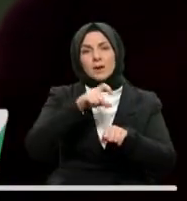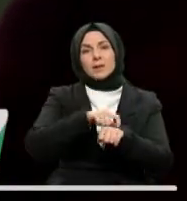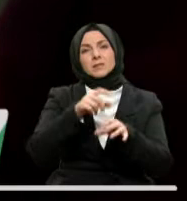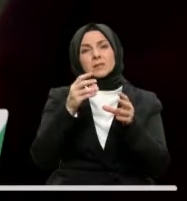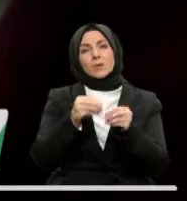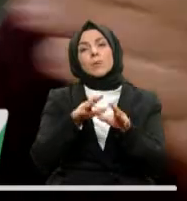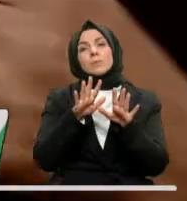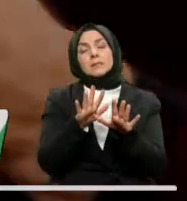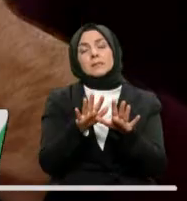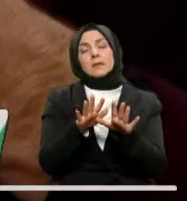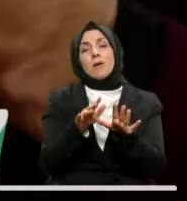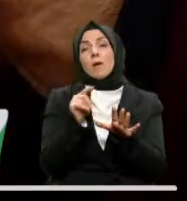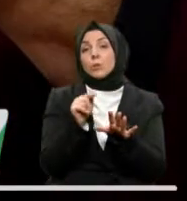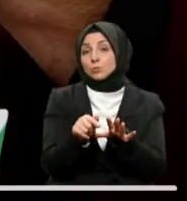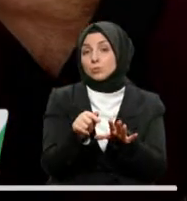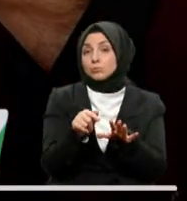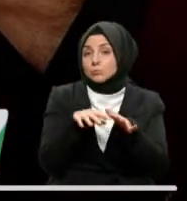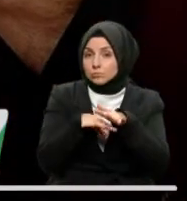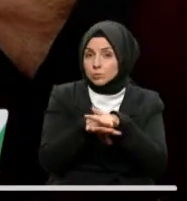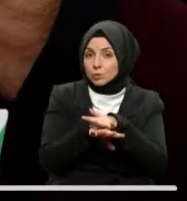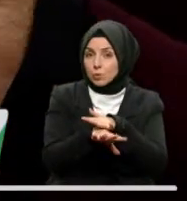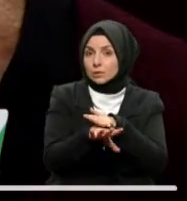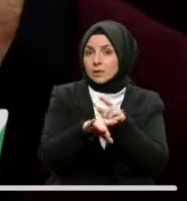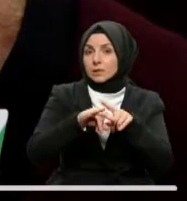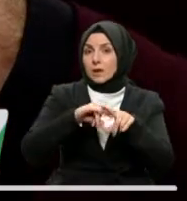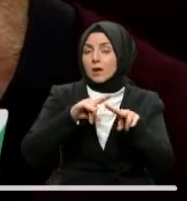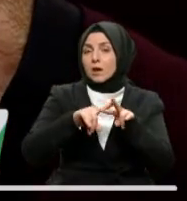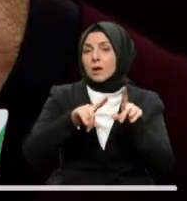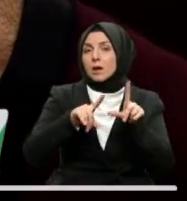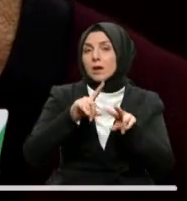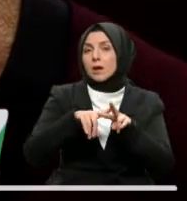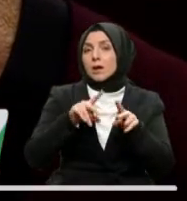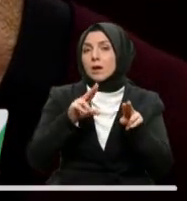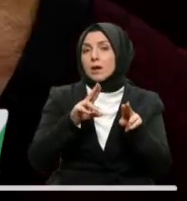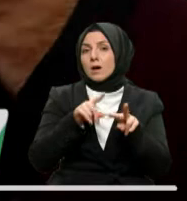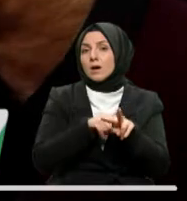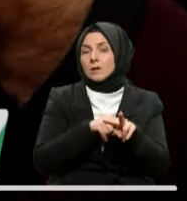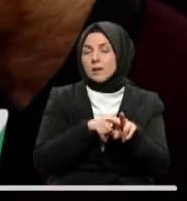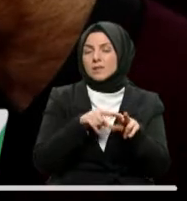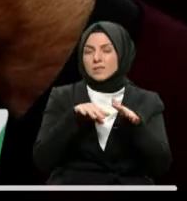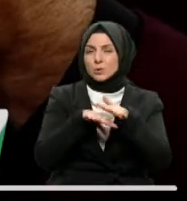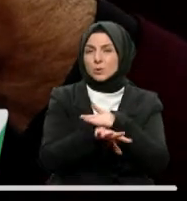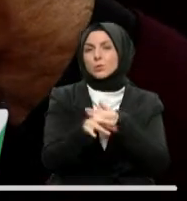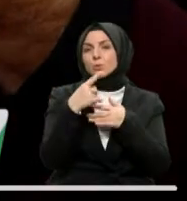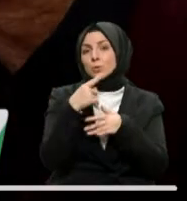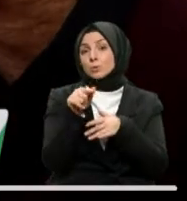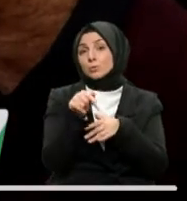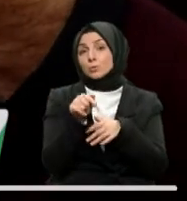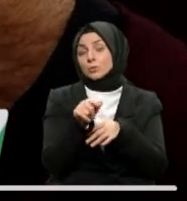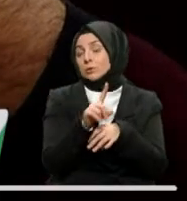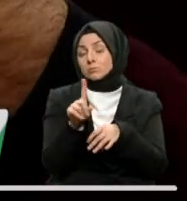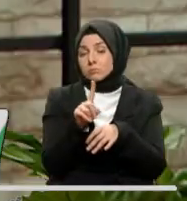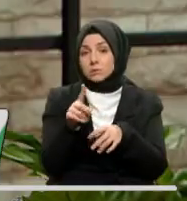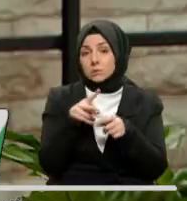eksemi devre dışı bırakıyoruz şu kökleri bunları havayı kökler ediyoruz da buna sakın kesinlikle kesilmemeli Bazı insanlar bana soruyor Bu